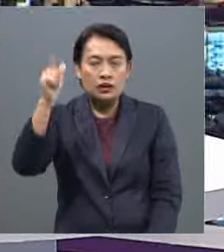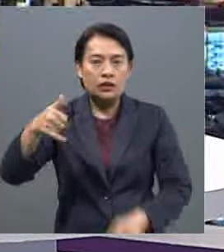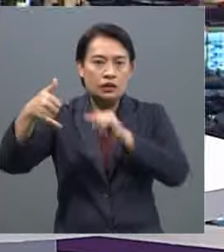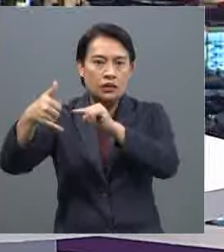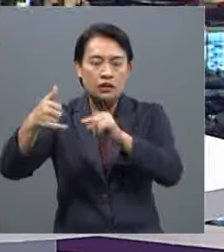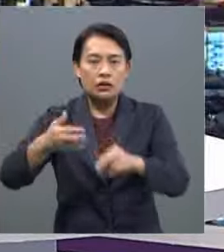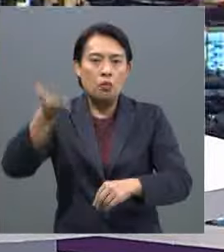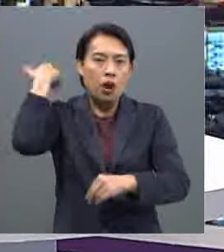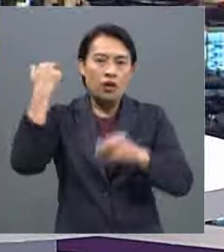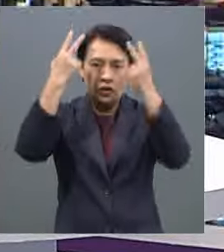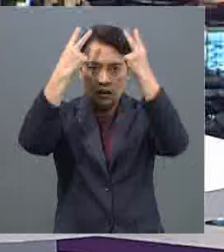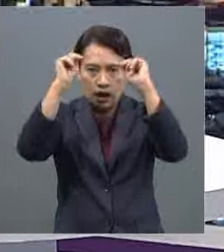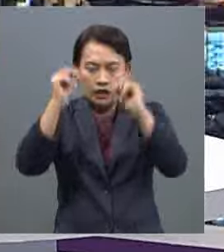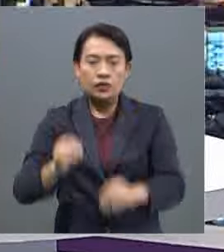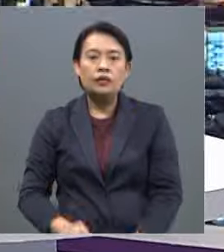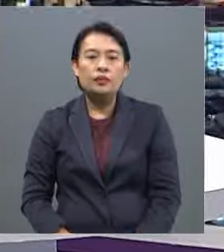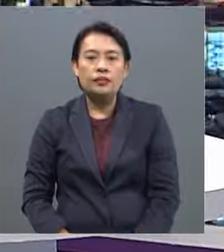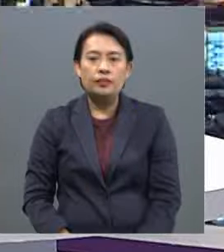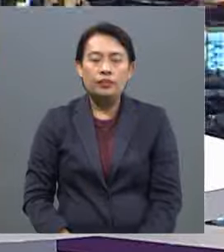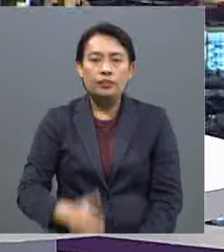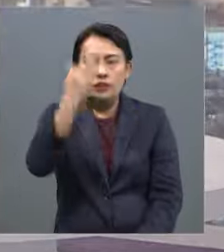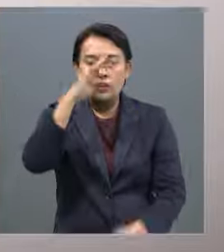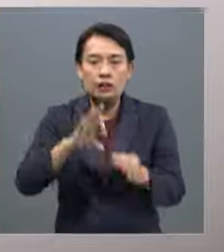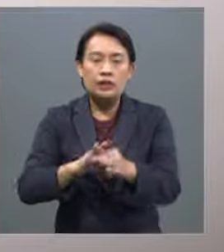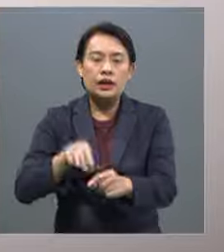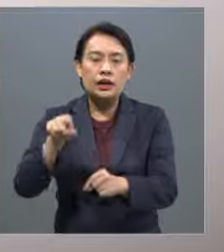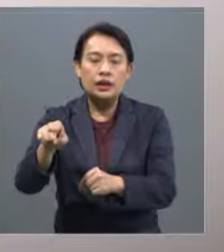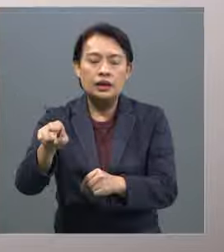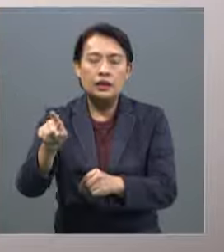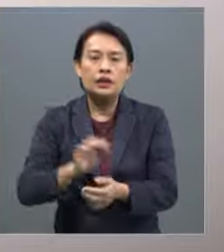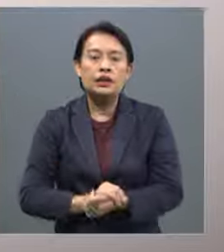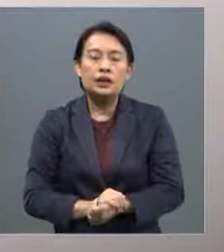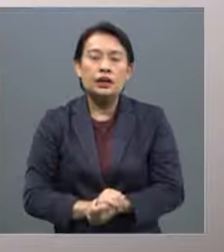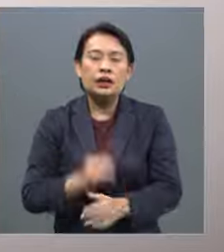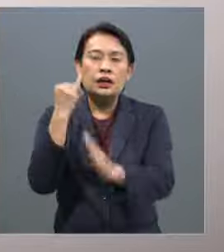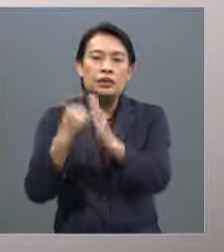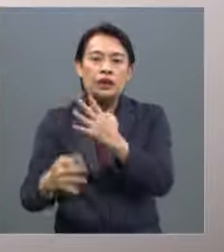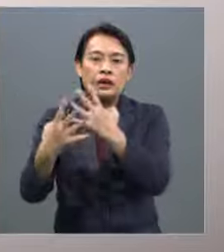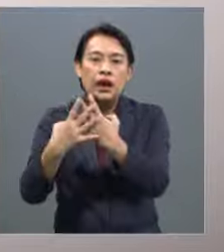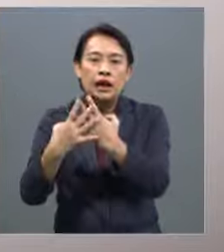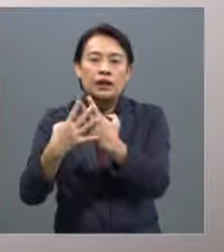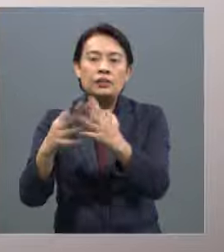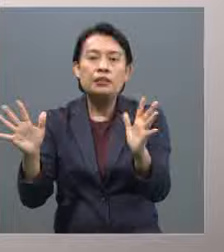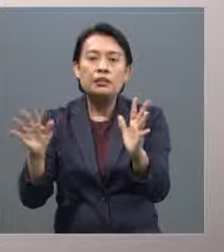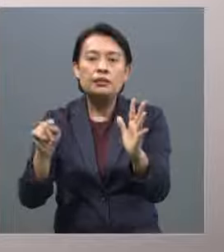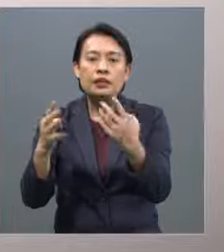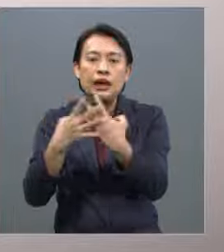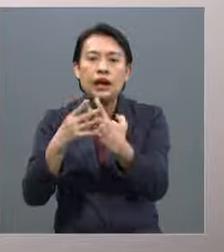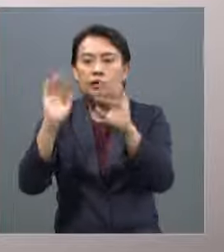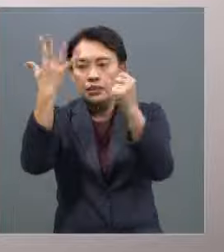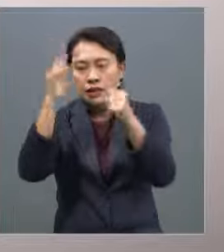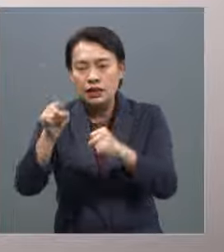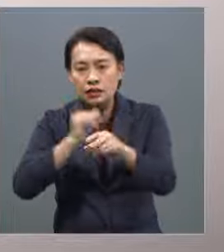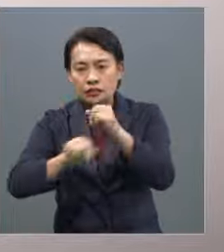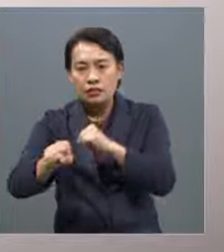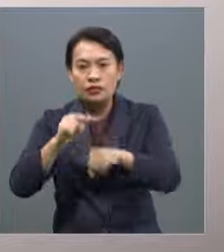นายกรัฐมนตรีนะคะหลังจากที่ได้รับการพักโทษแล้วก็พักฟื้นที่บ้านมาระยะหนึงแล้วนะคะที่บอกว่าได้รับการจับตามาตั้ง